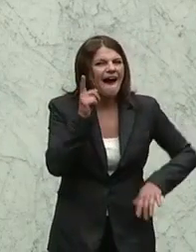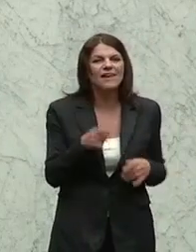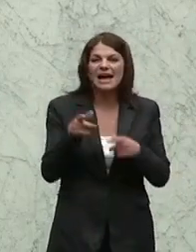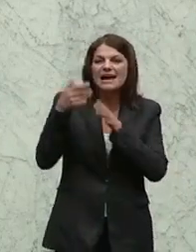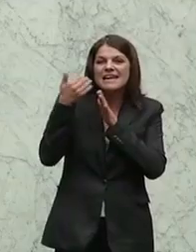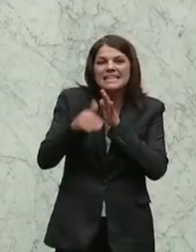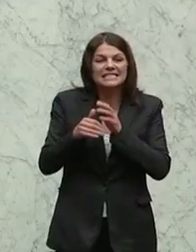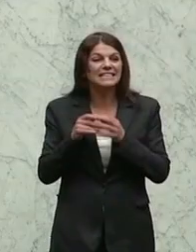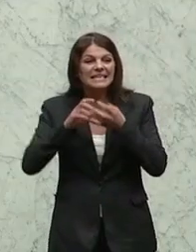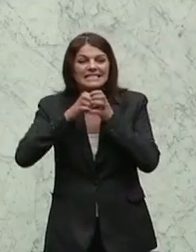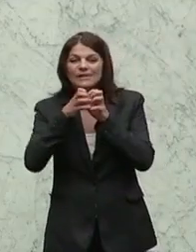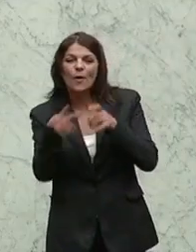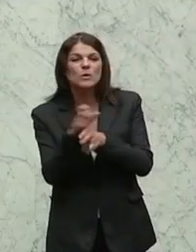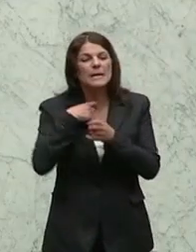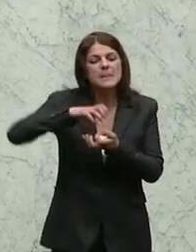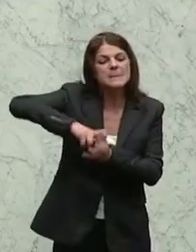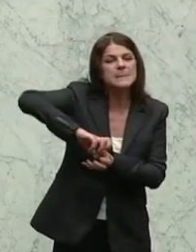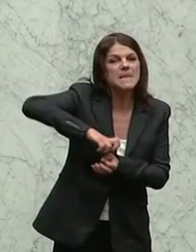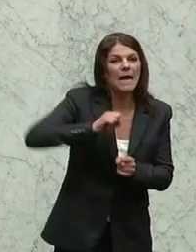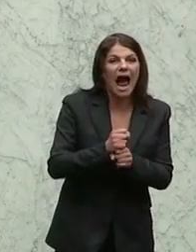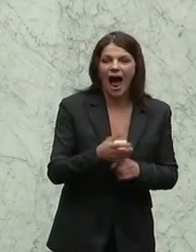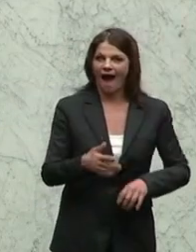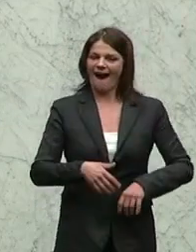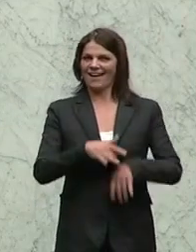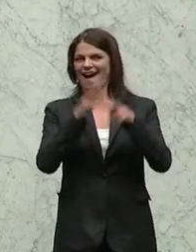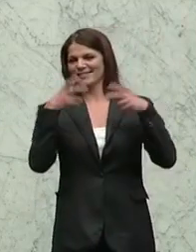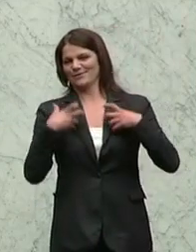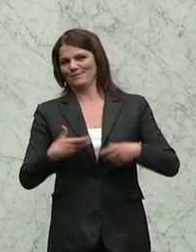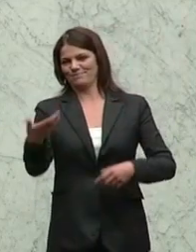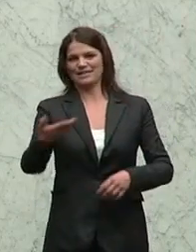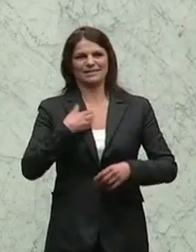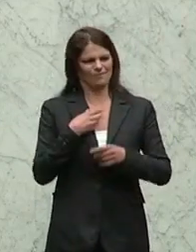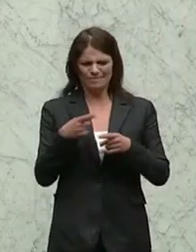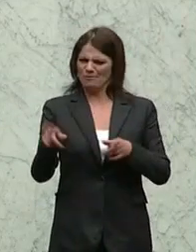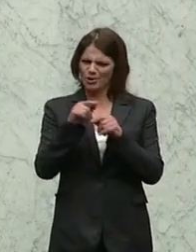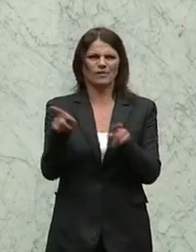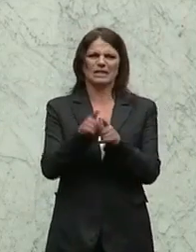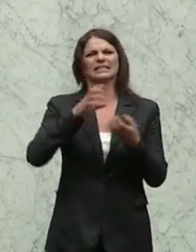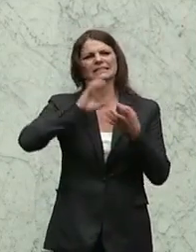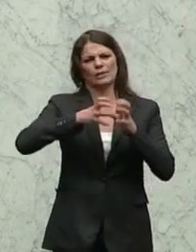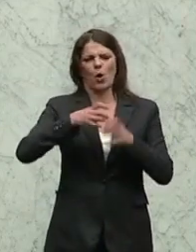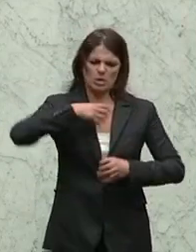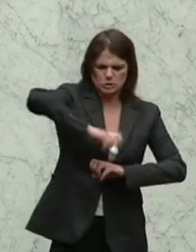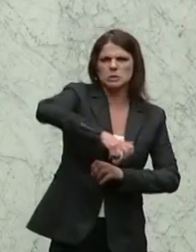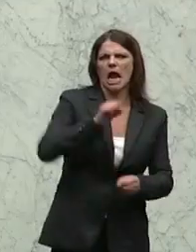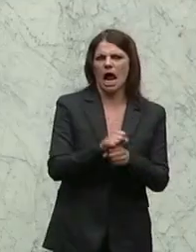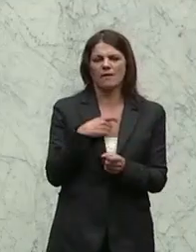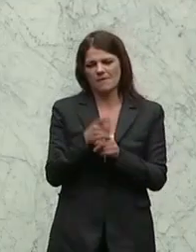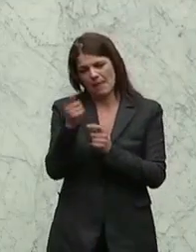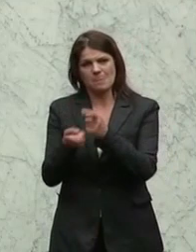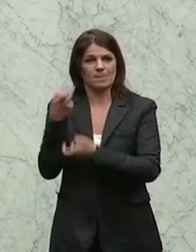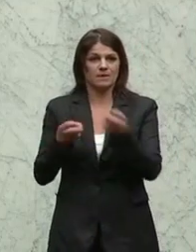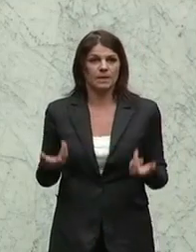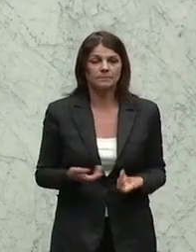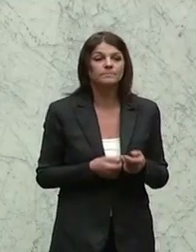die man in Österreich noch auspressen kann. Und da ist der Wirt synonym dafür. Und lassen wir nicht nur, um mit einem Sprichwort zu reden, die Kirche